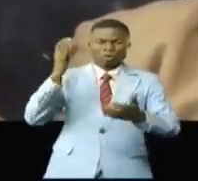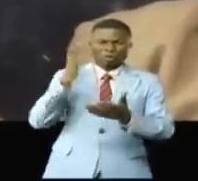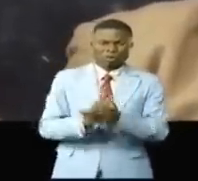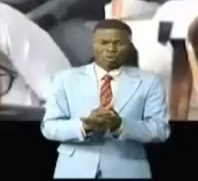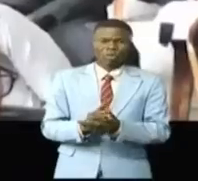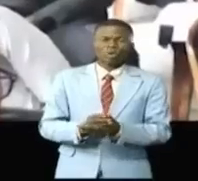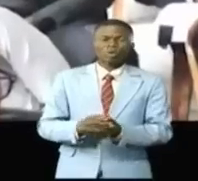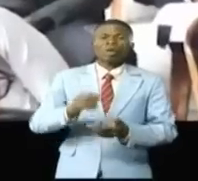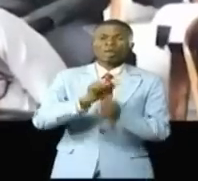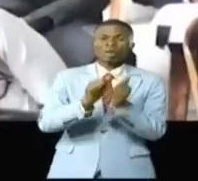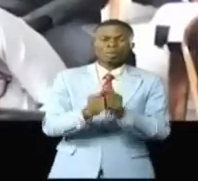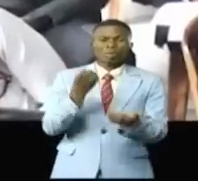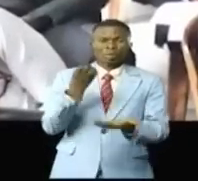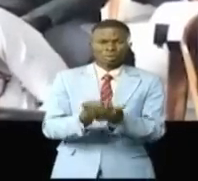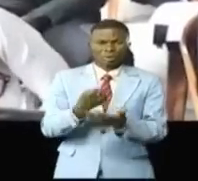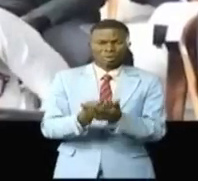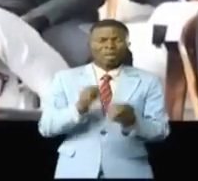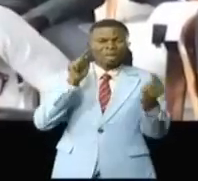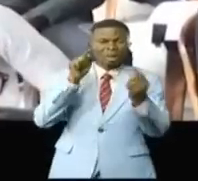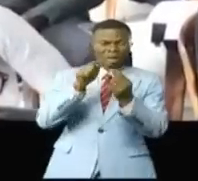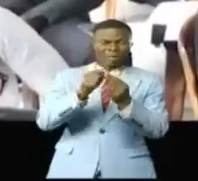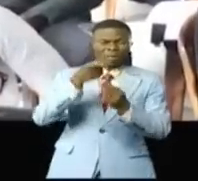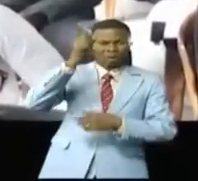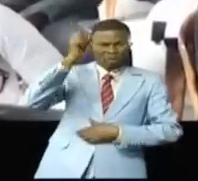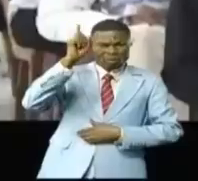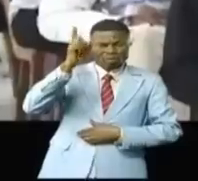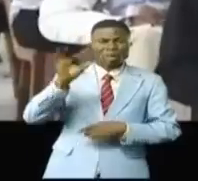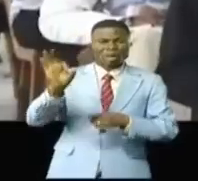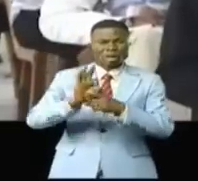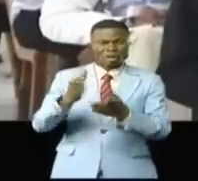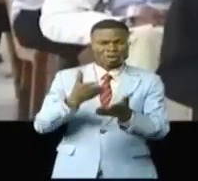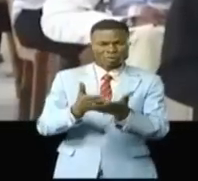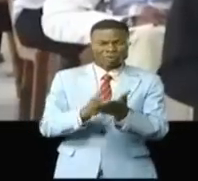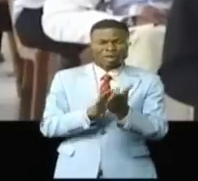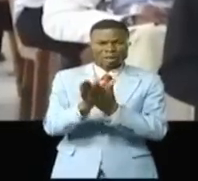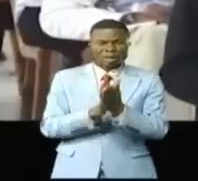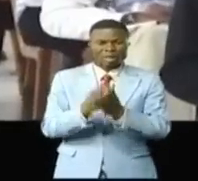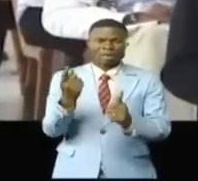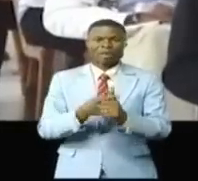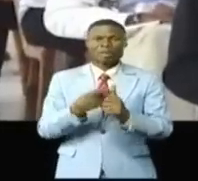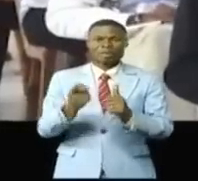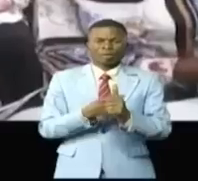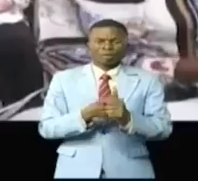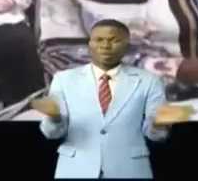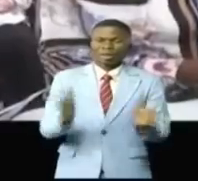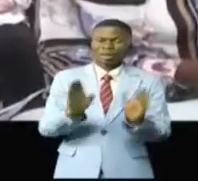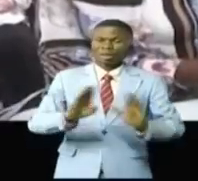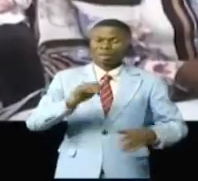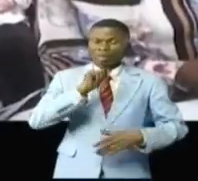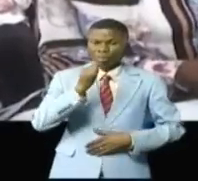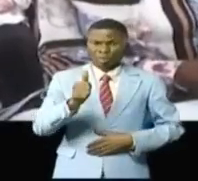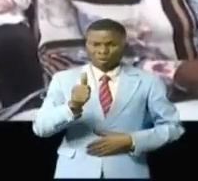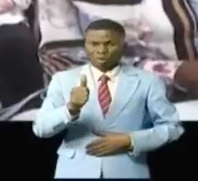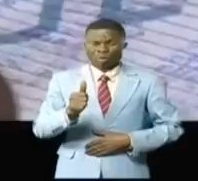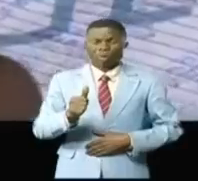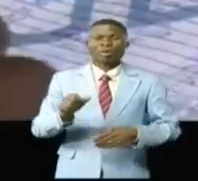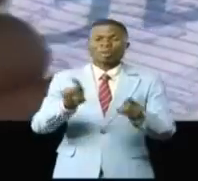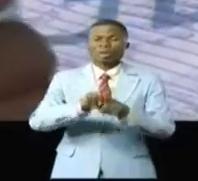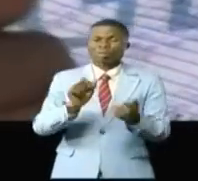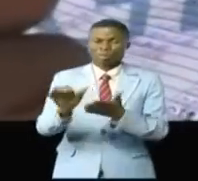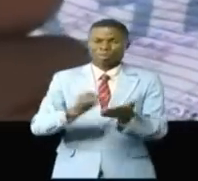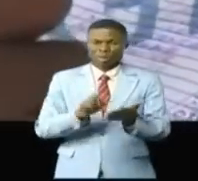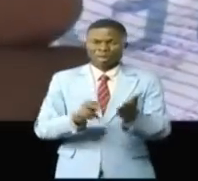crimes économiques a révélé l'objectif majeur de cet atelier qui consiste non seulement à renforcer les capacités d'aviseurs fiscaux